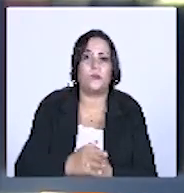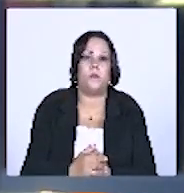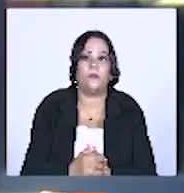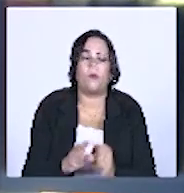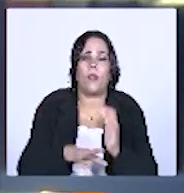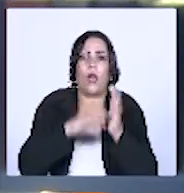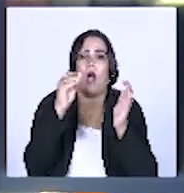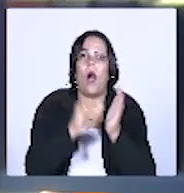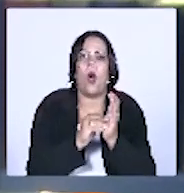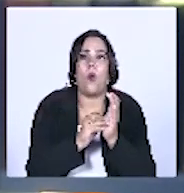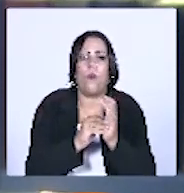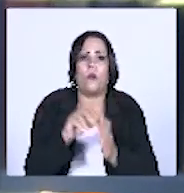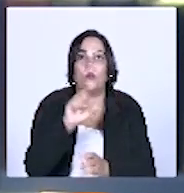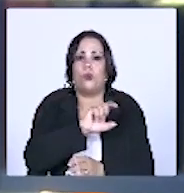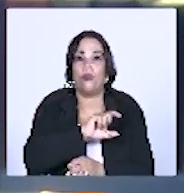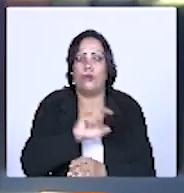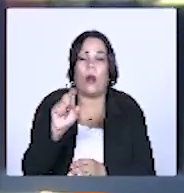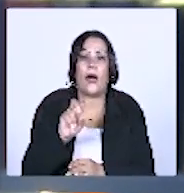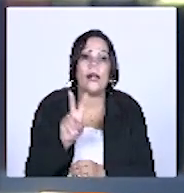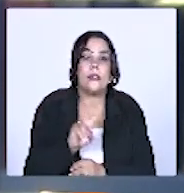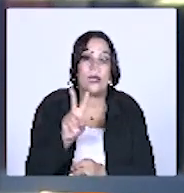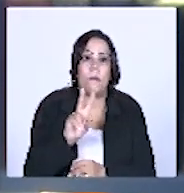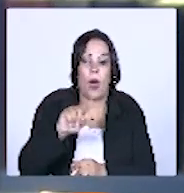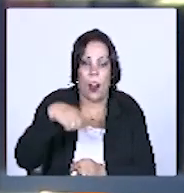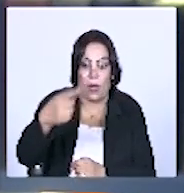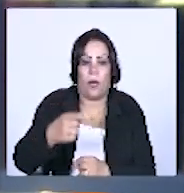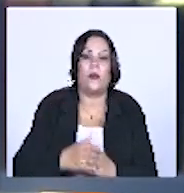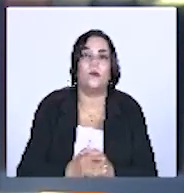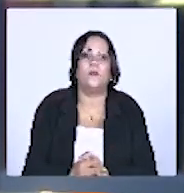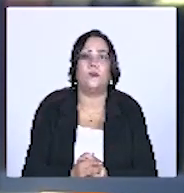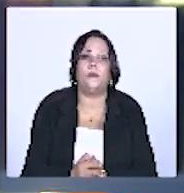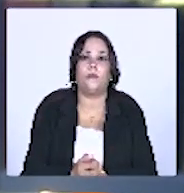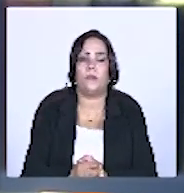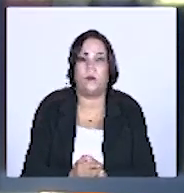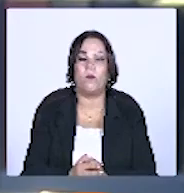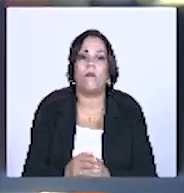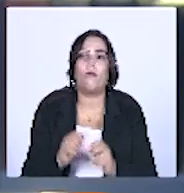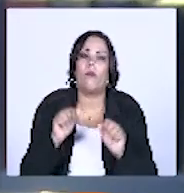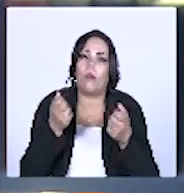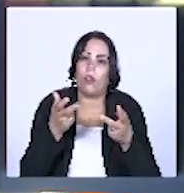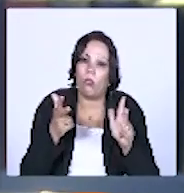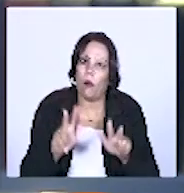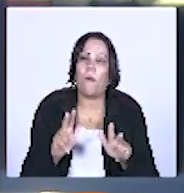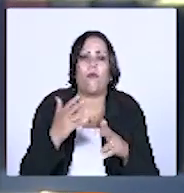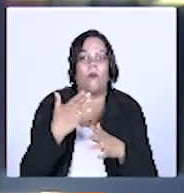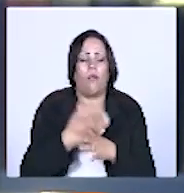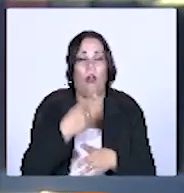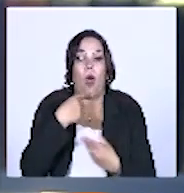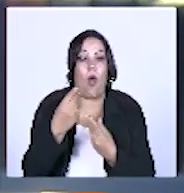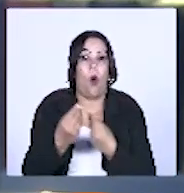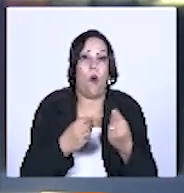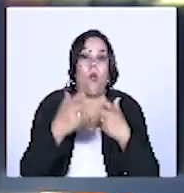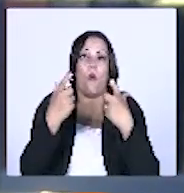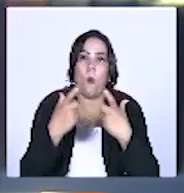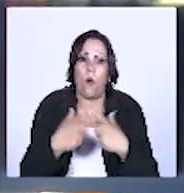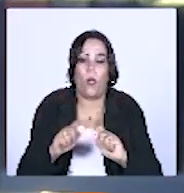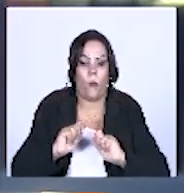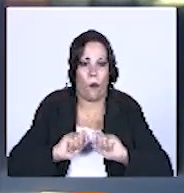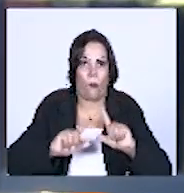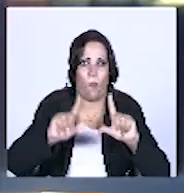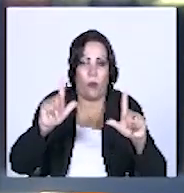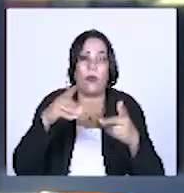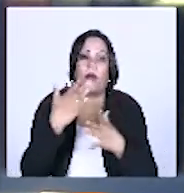هتبدا في شهر يوليو المقبل طبعا الحوار الوطني اعلن انه هيبدا